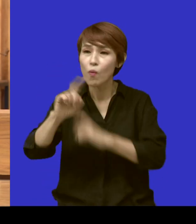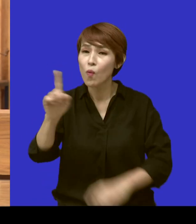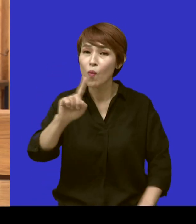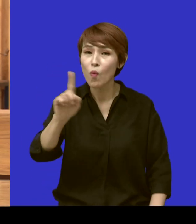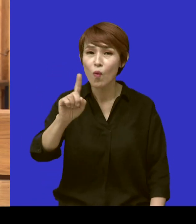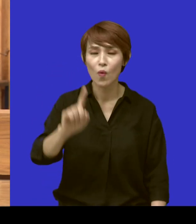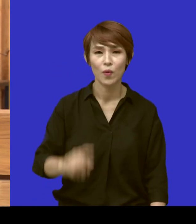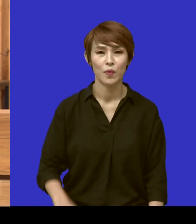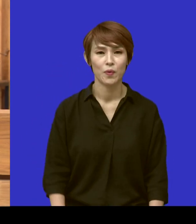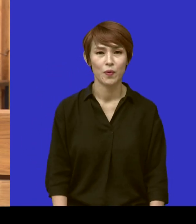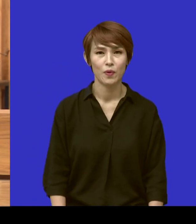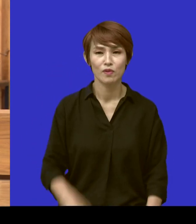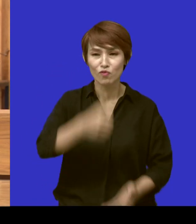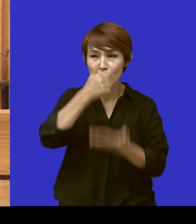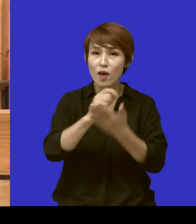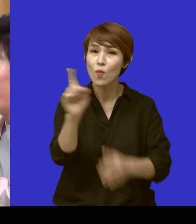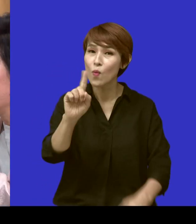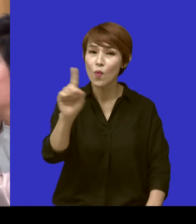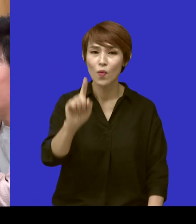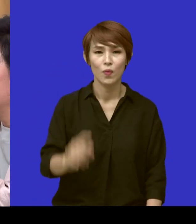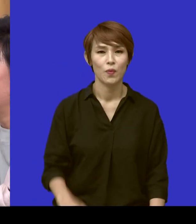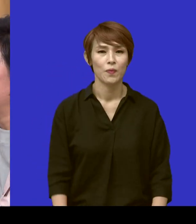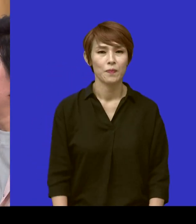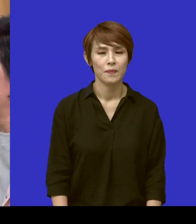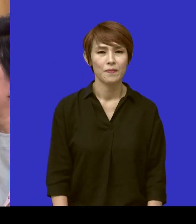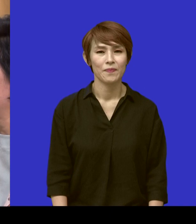죄가 떠오르는데요?